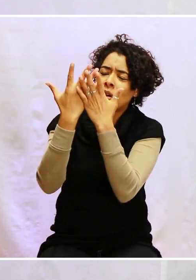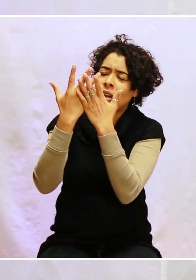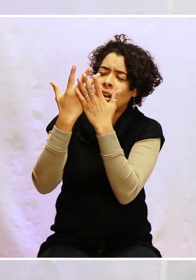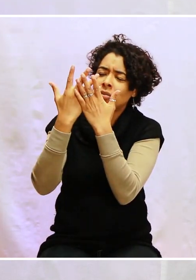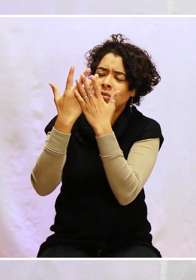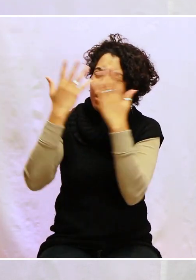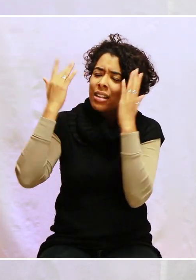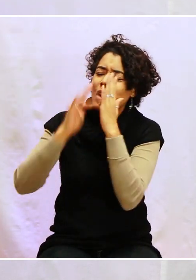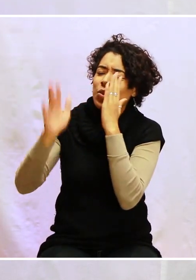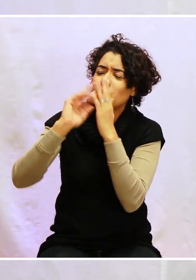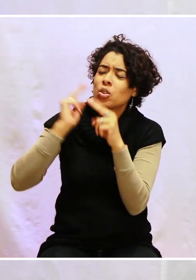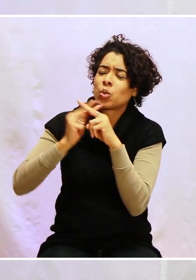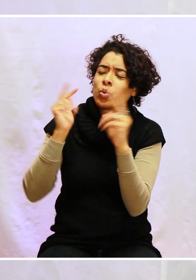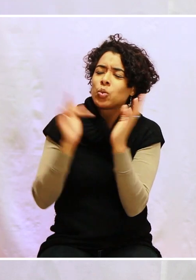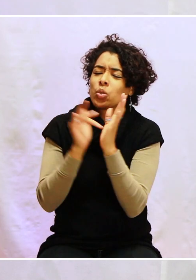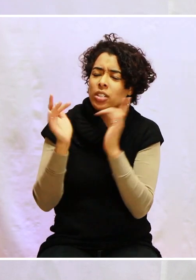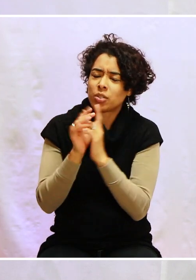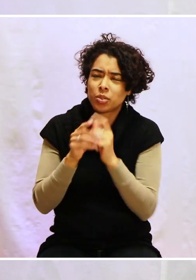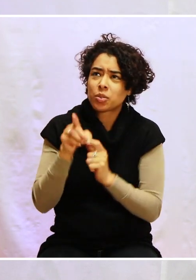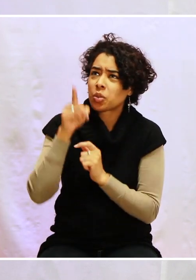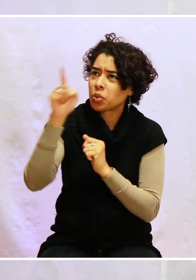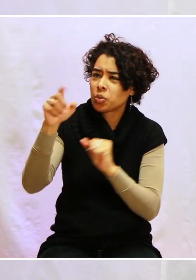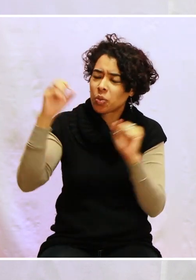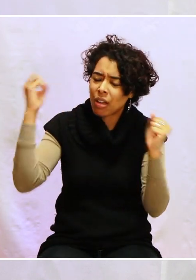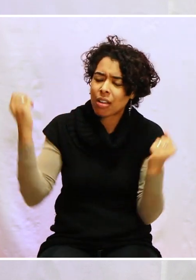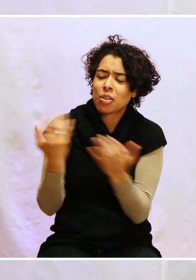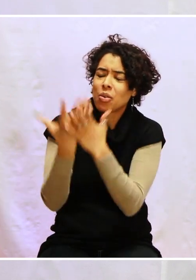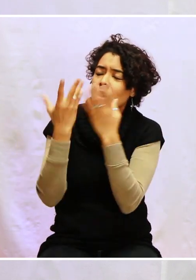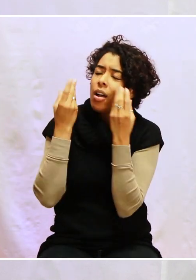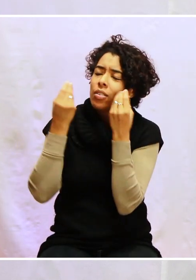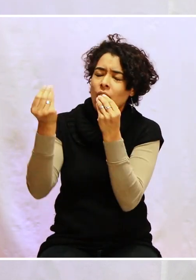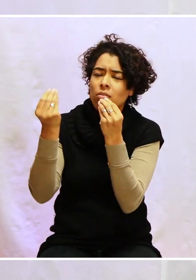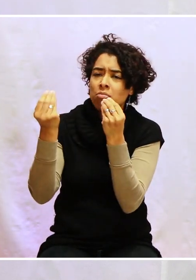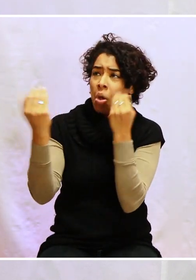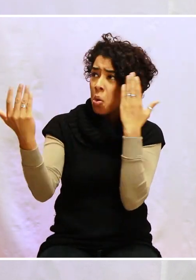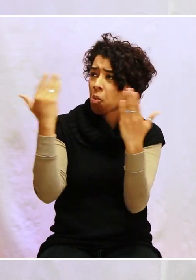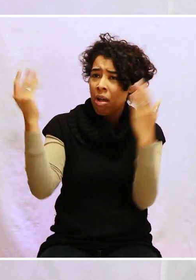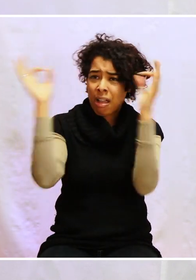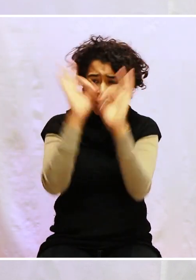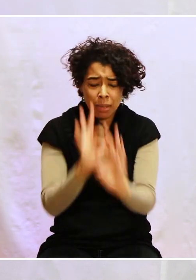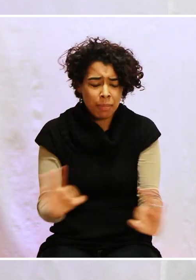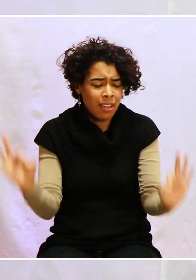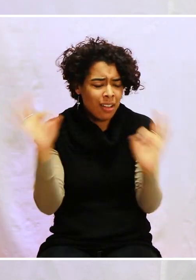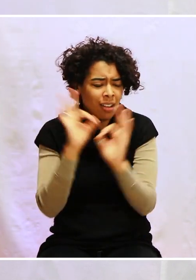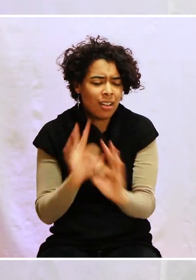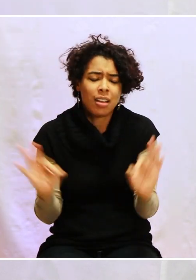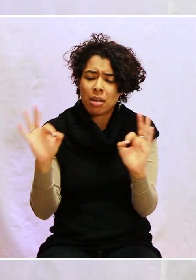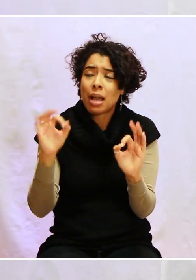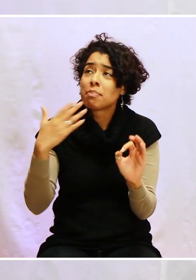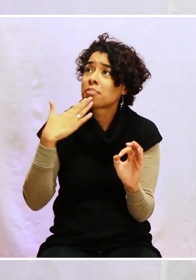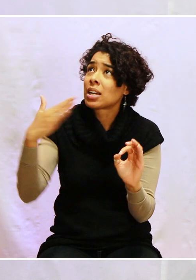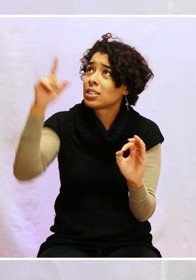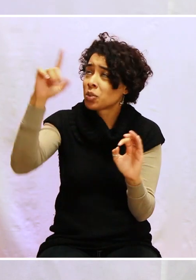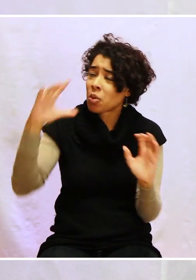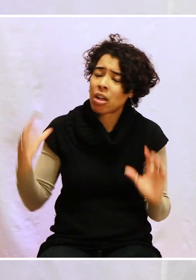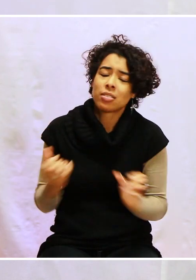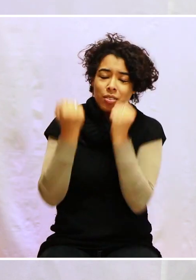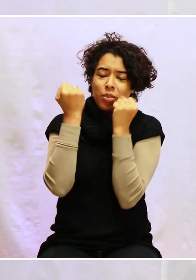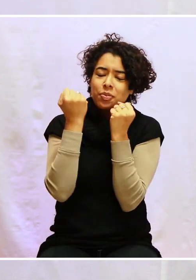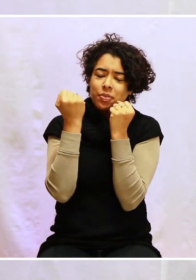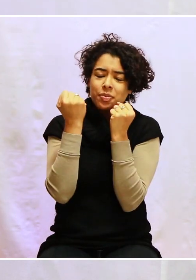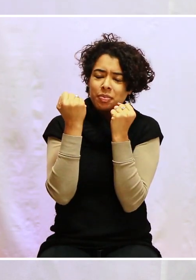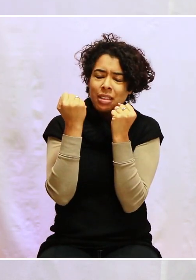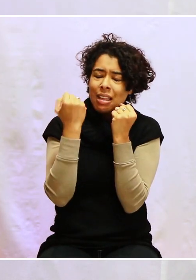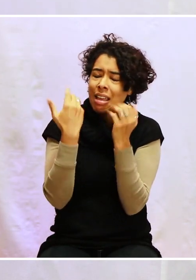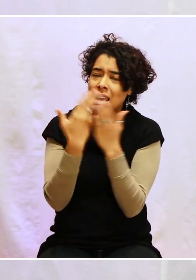le nom de Jésus. Seigneur, à toi la gloire. Qui est comme toi, Seigneur? Merci de nous avoir sauvés. C'est ce qui compte le plus